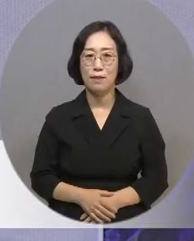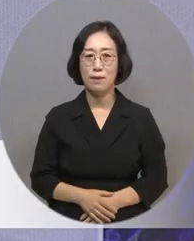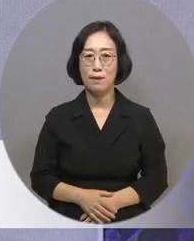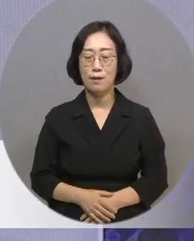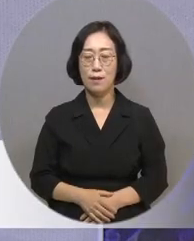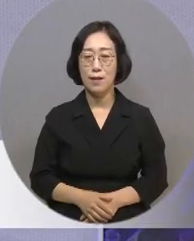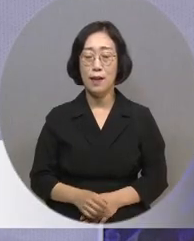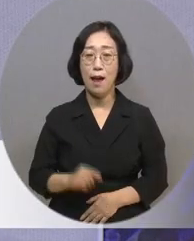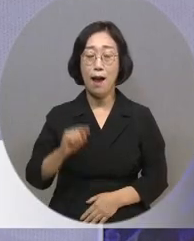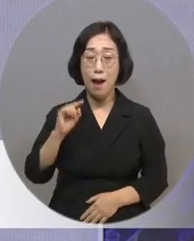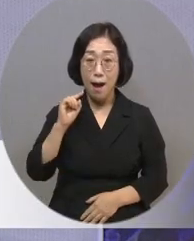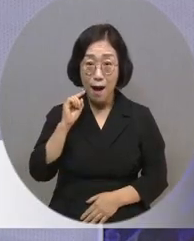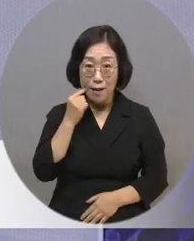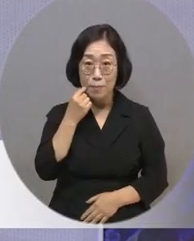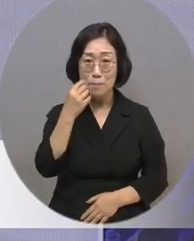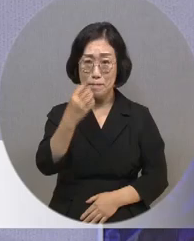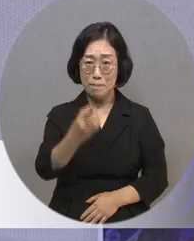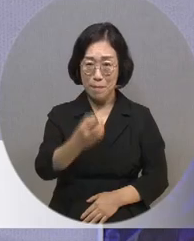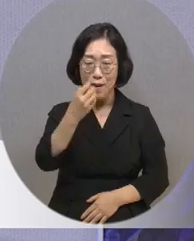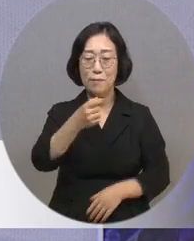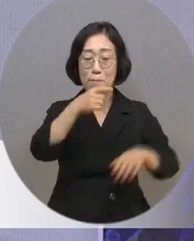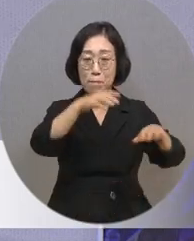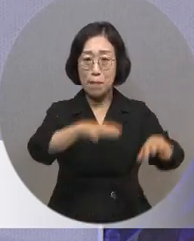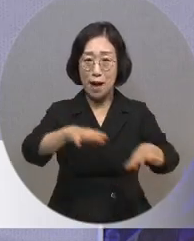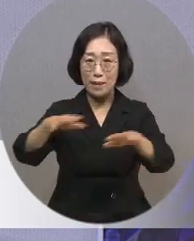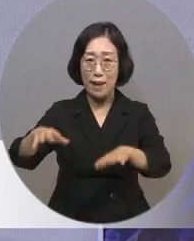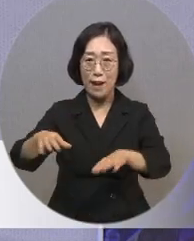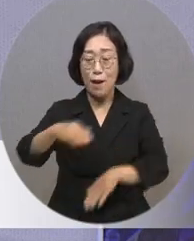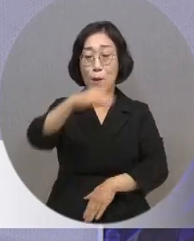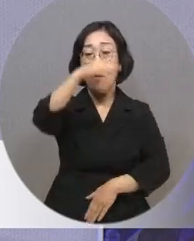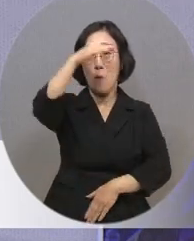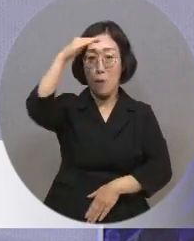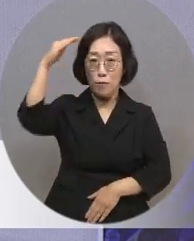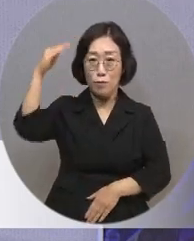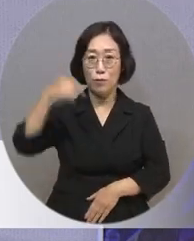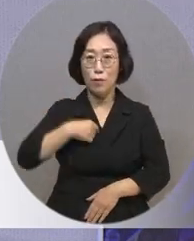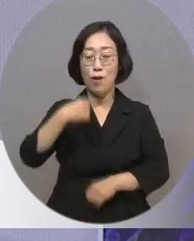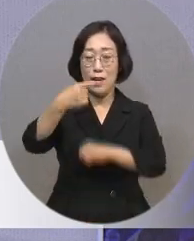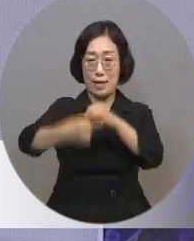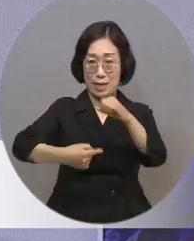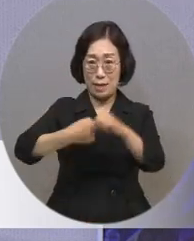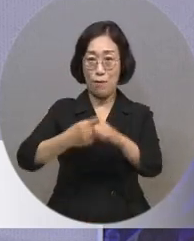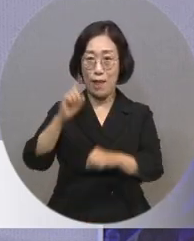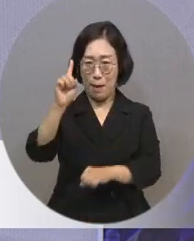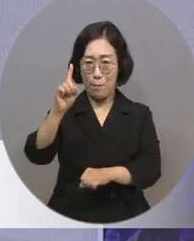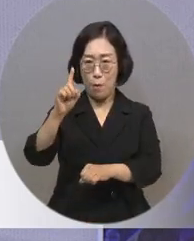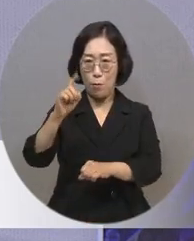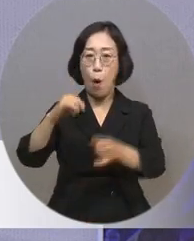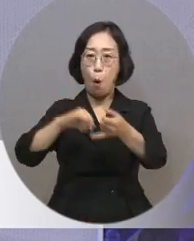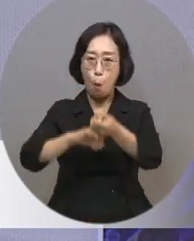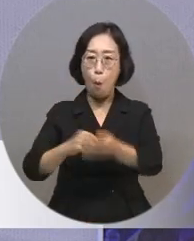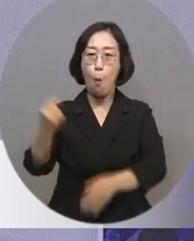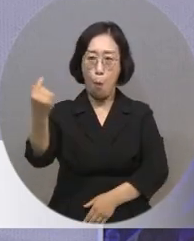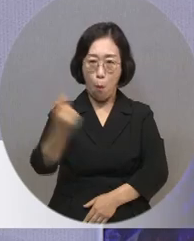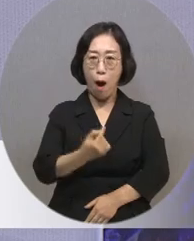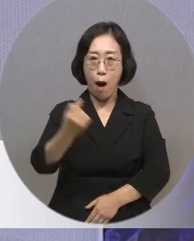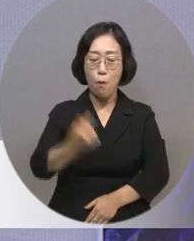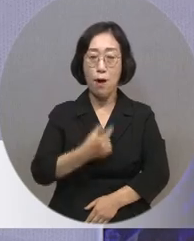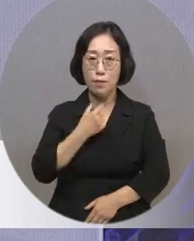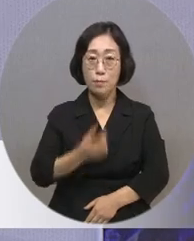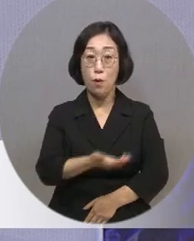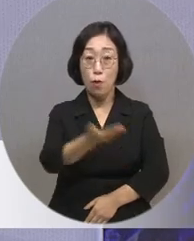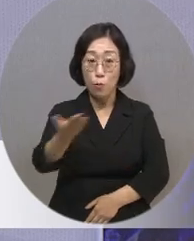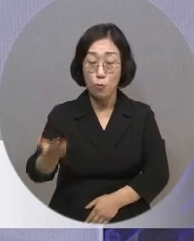이 아름다운 동해를 보면서 저도 1년에 한 번씩은 꼭 올라오려고 합니다. 여러분들이